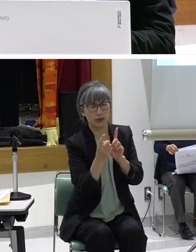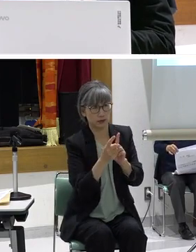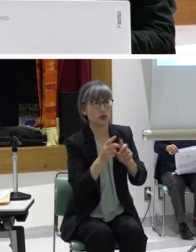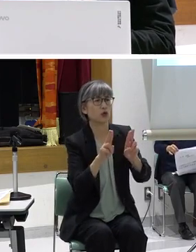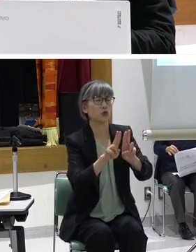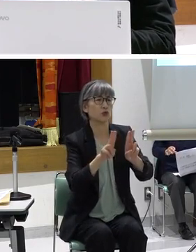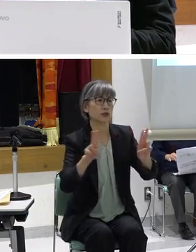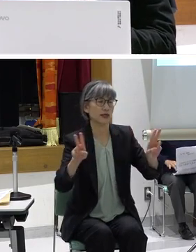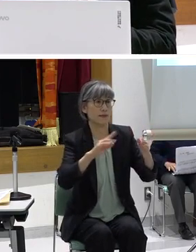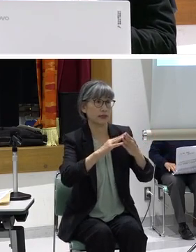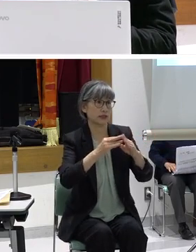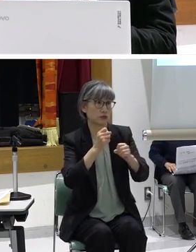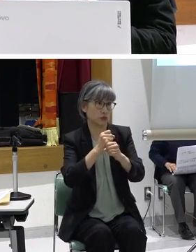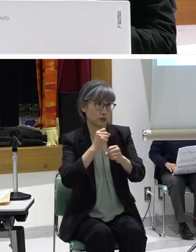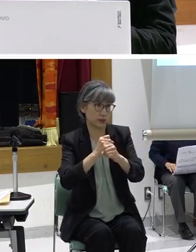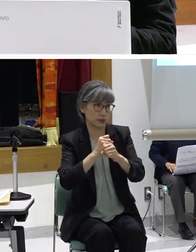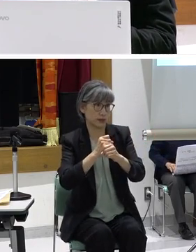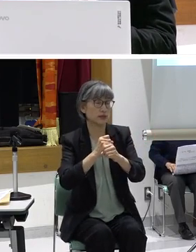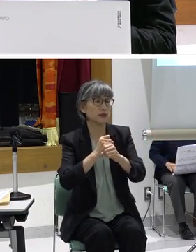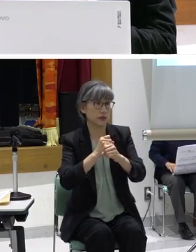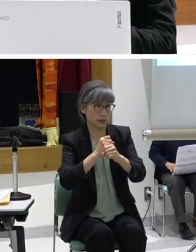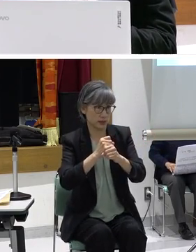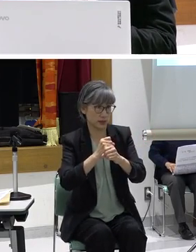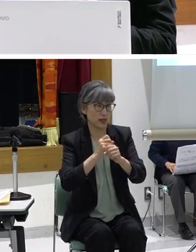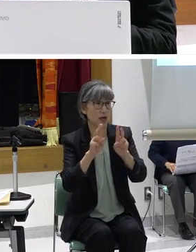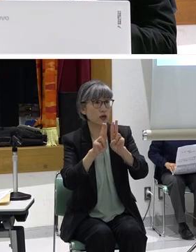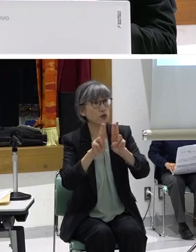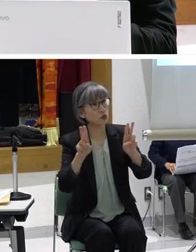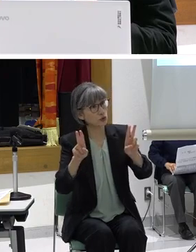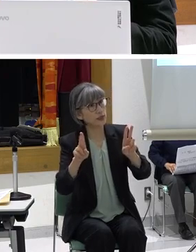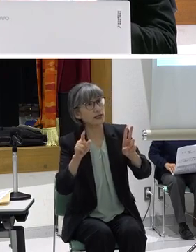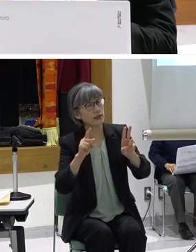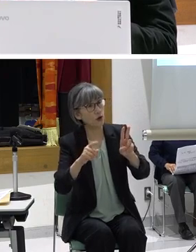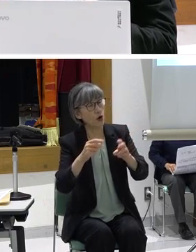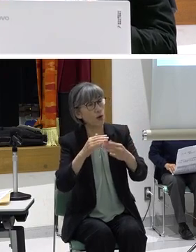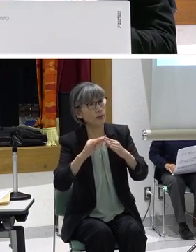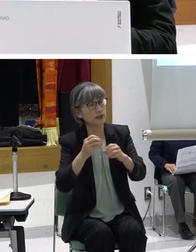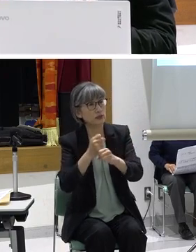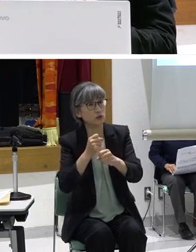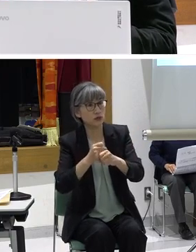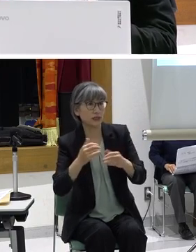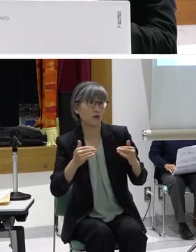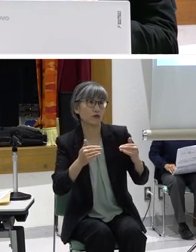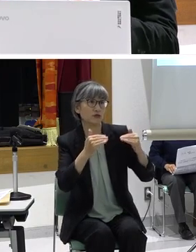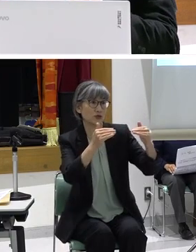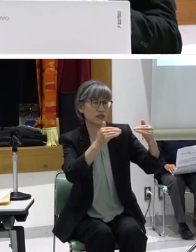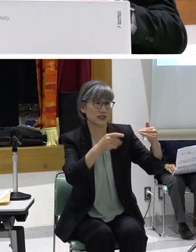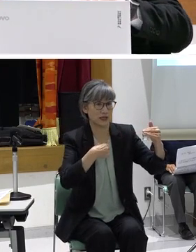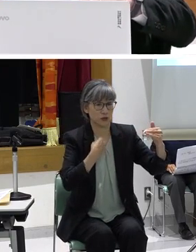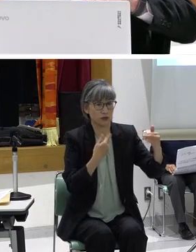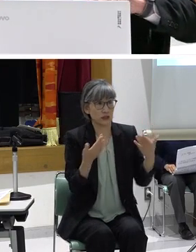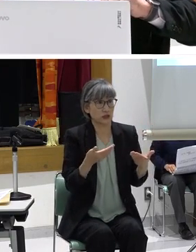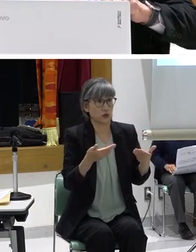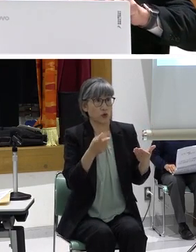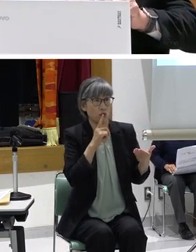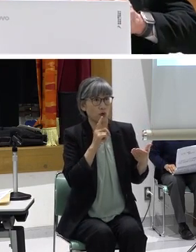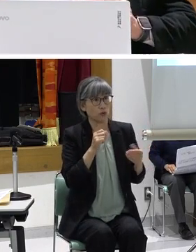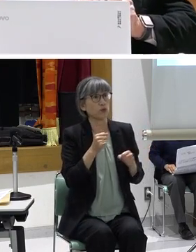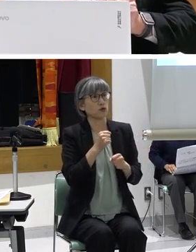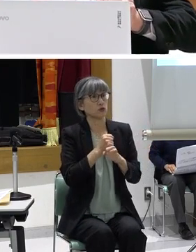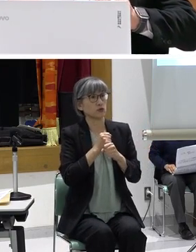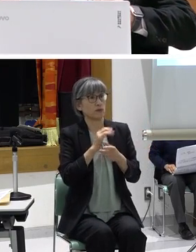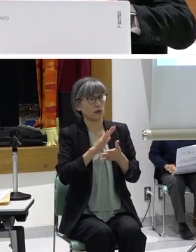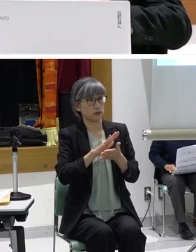りで、 UD のまちづくりの推進モデル地域というなんか独自事業みたいなものも作ったりしました